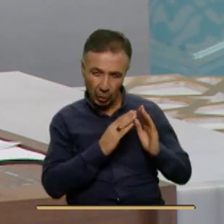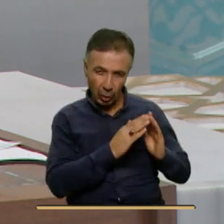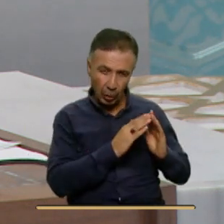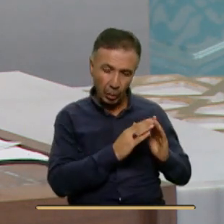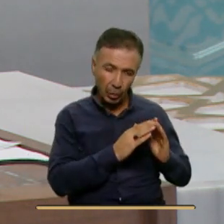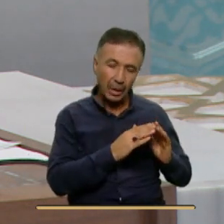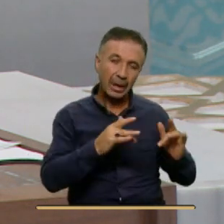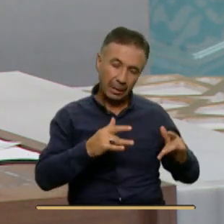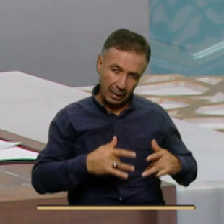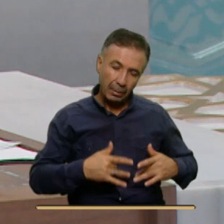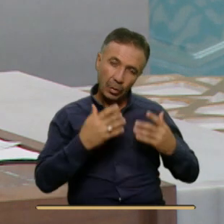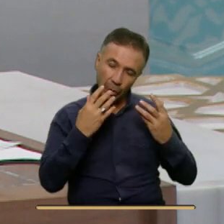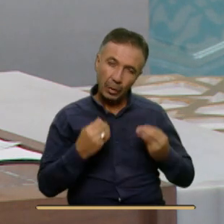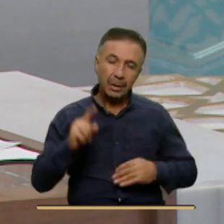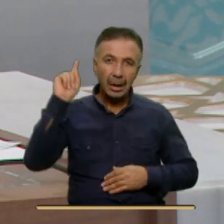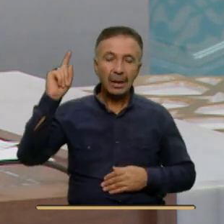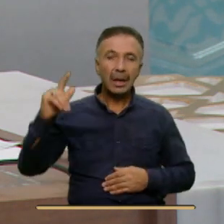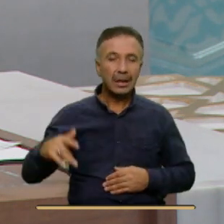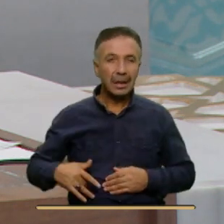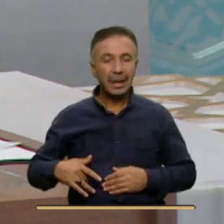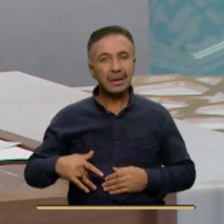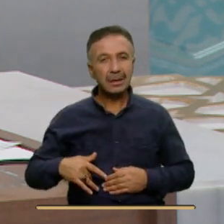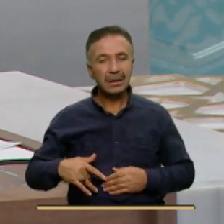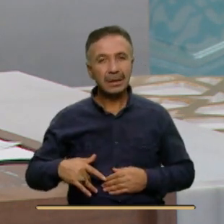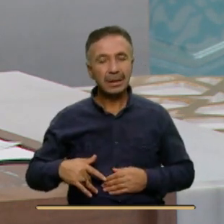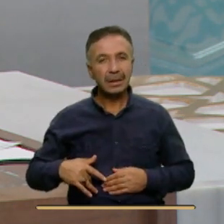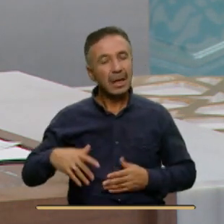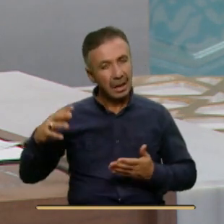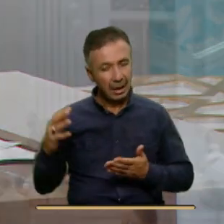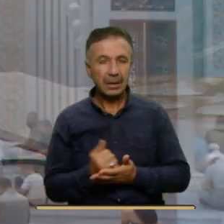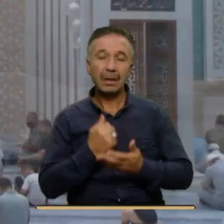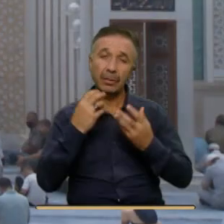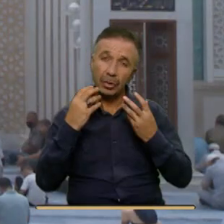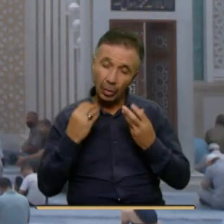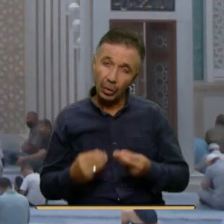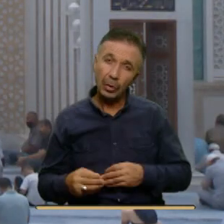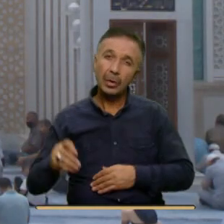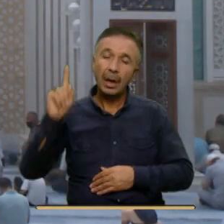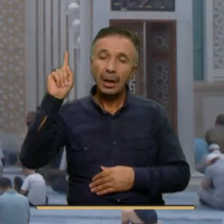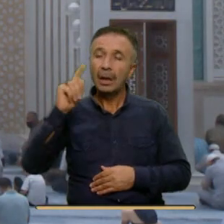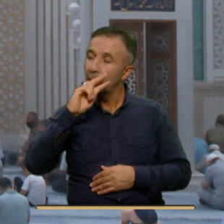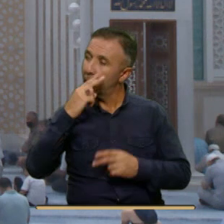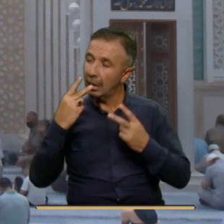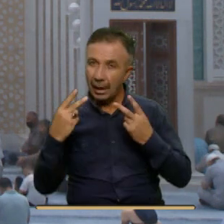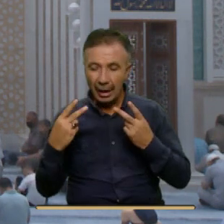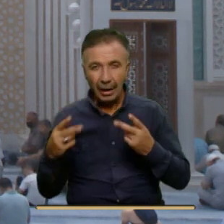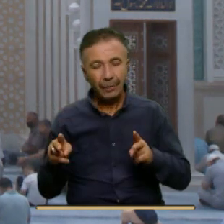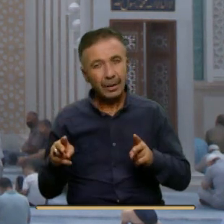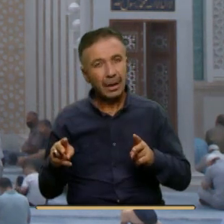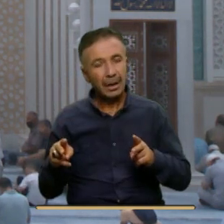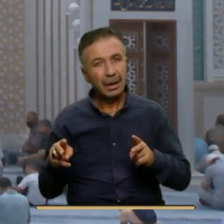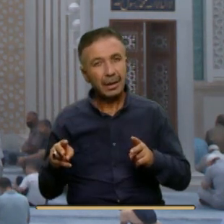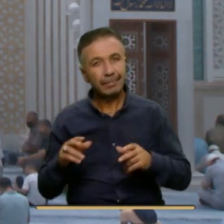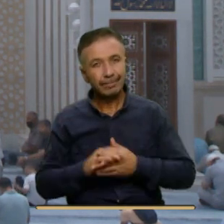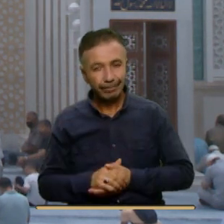rızası Allah'ın rızasına vesile olabiliyor. Allah'ın affına mazhar olabiliyor